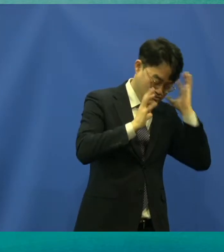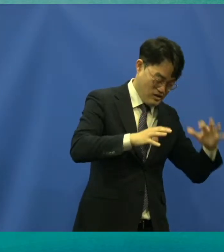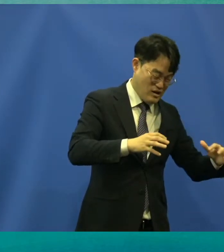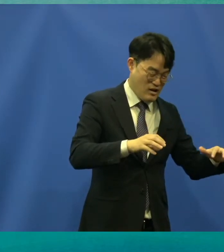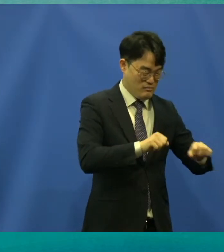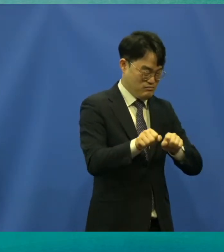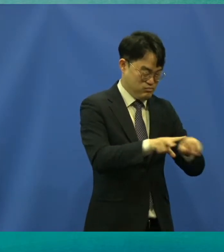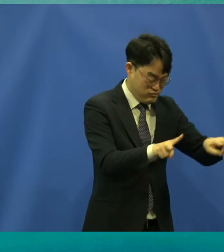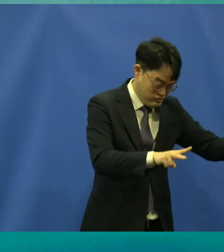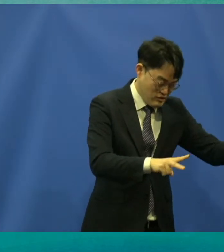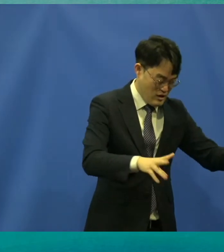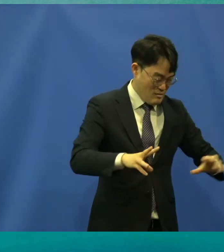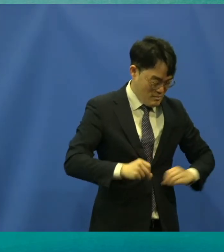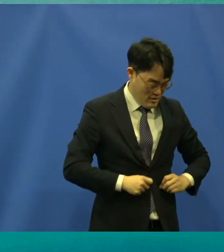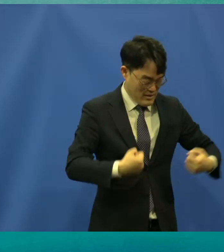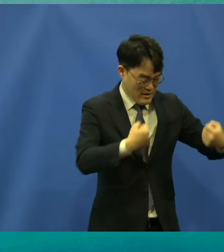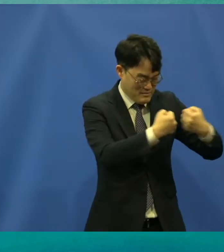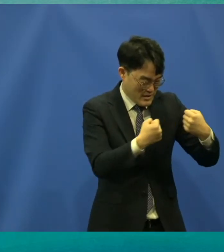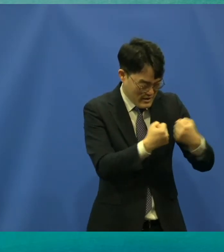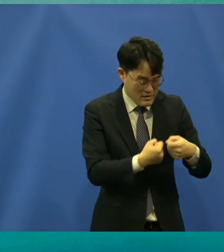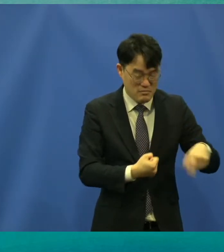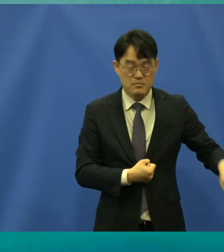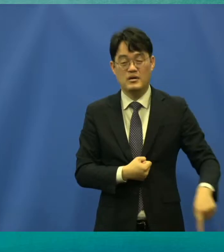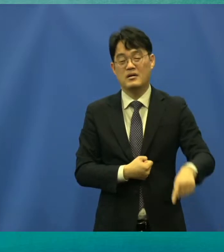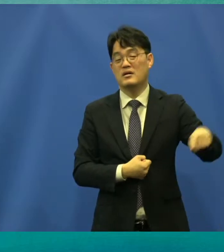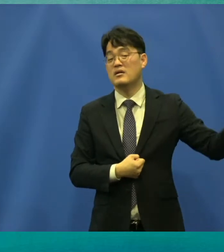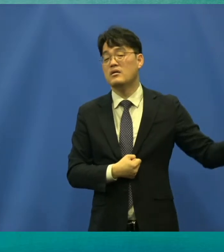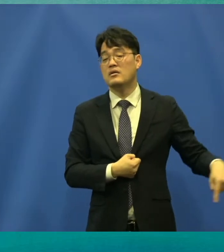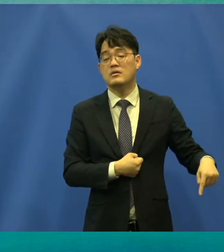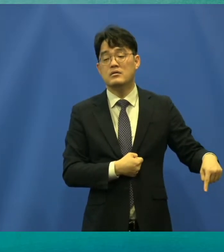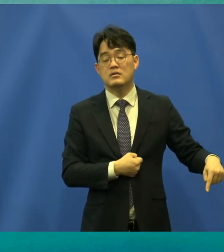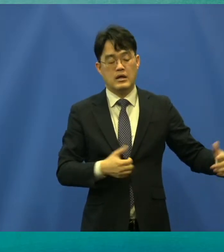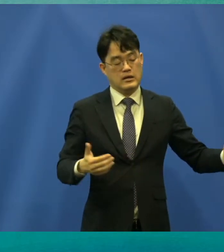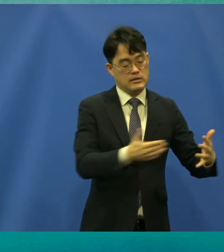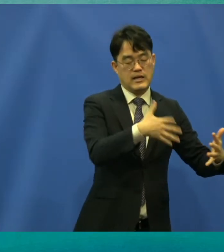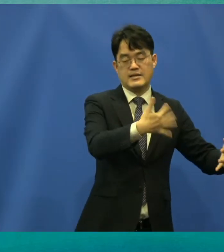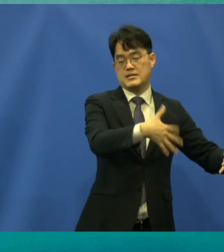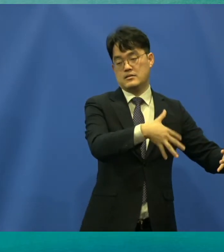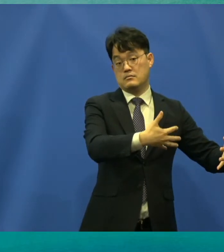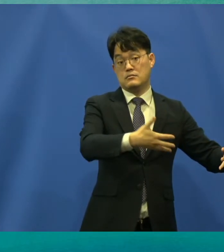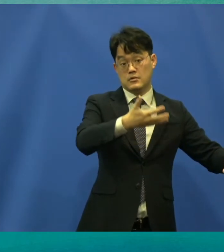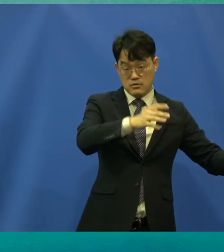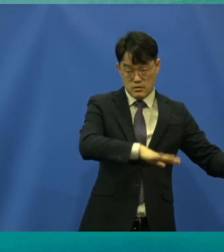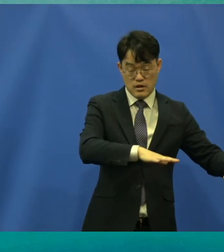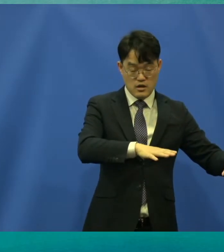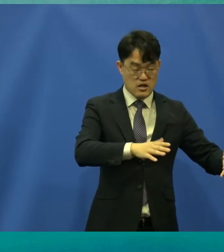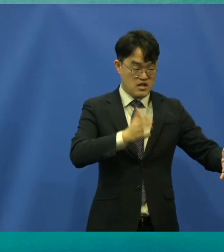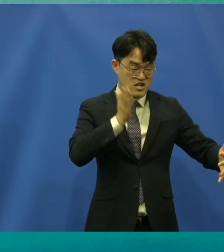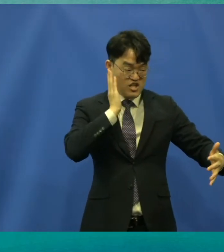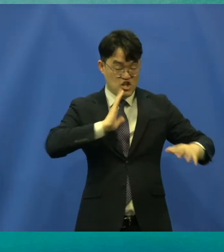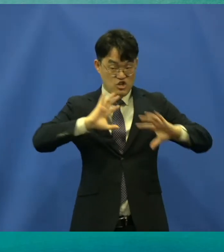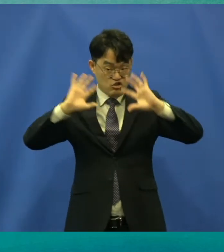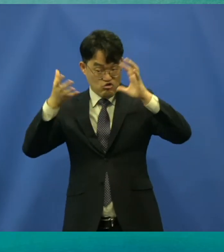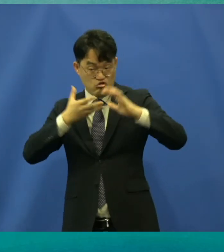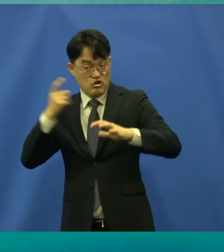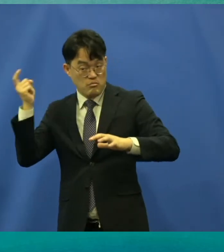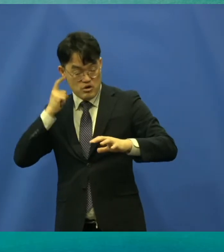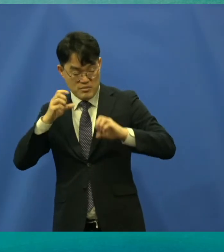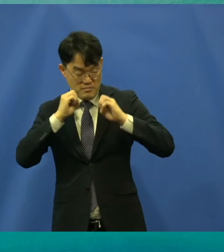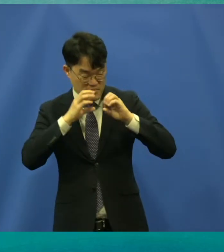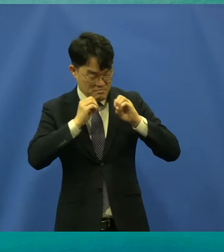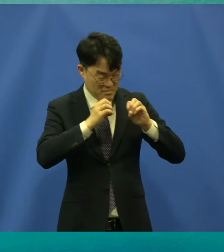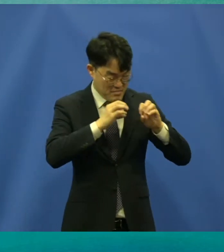아직 끝이 아니라는 거죠. 근데 끝은 언제냐? 이 천국 복음이 모든 민족에게 증언되기 위하여 온